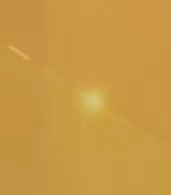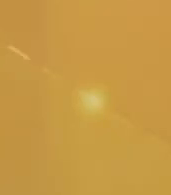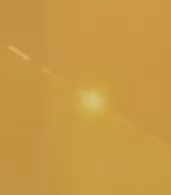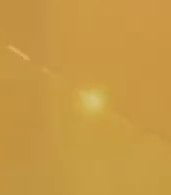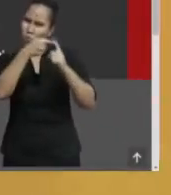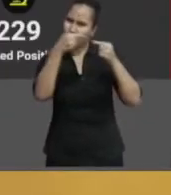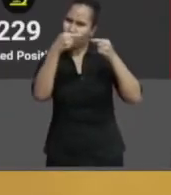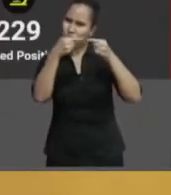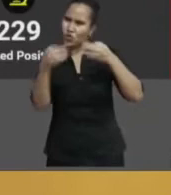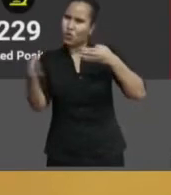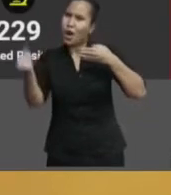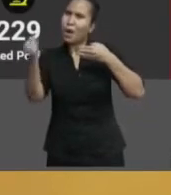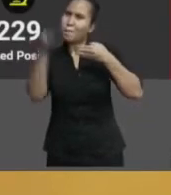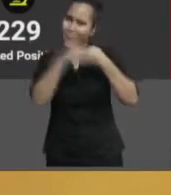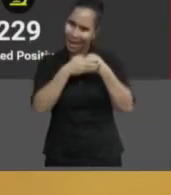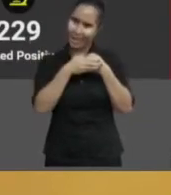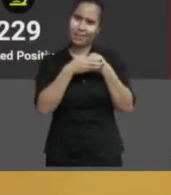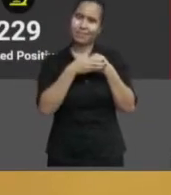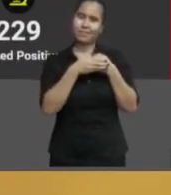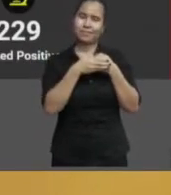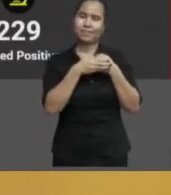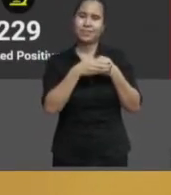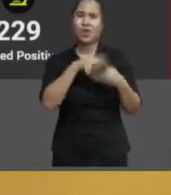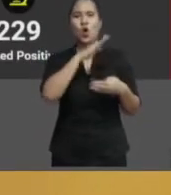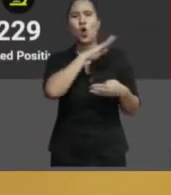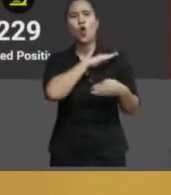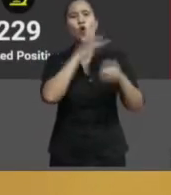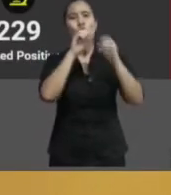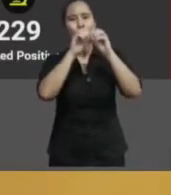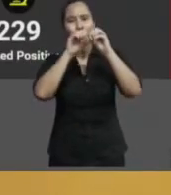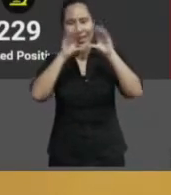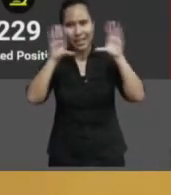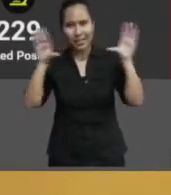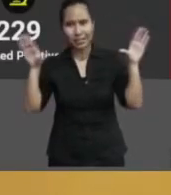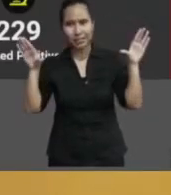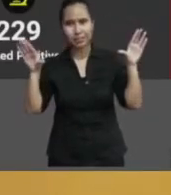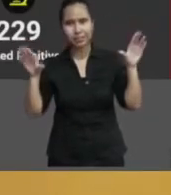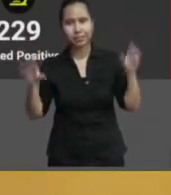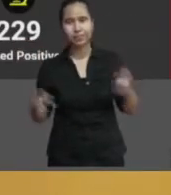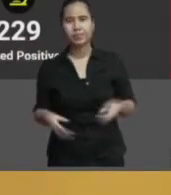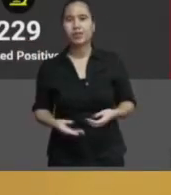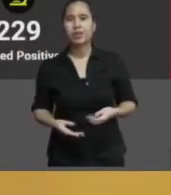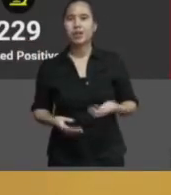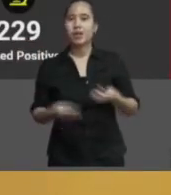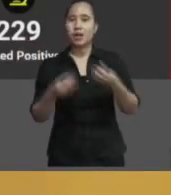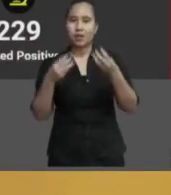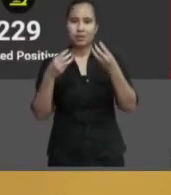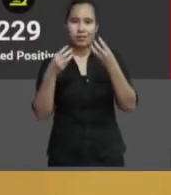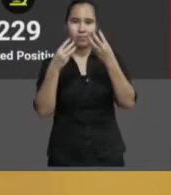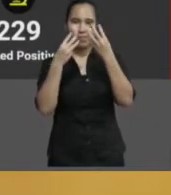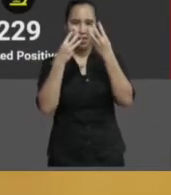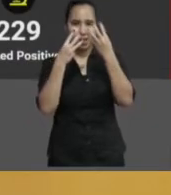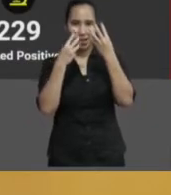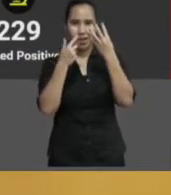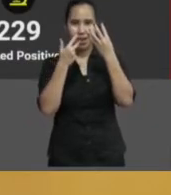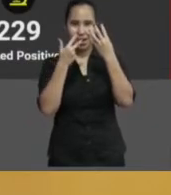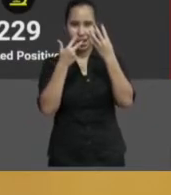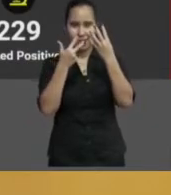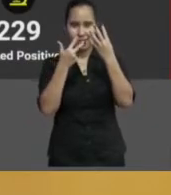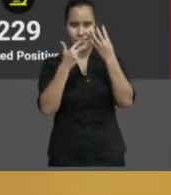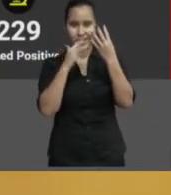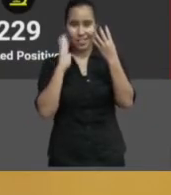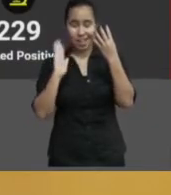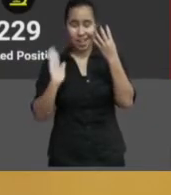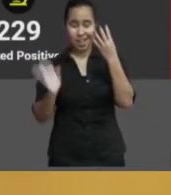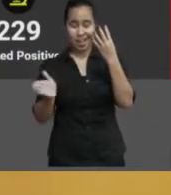Er zijn mensen beter geworden. Er zijn besmettingen bijgekomen. En er zijn ook een aantal mensen overleden.